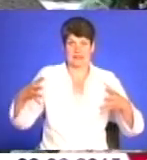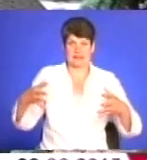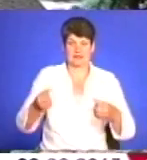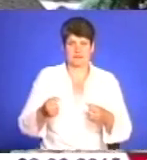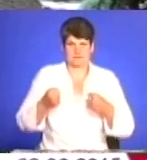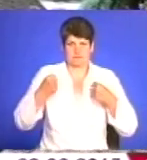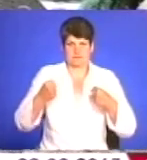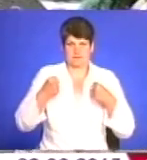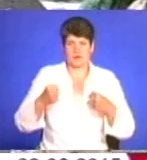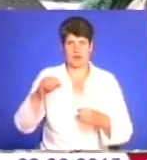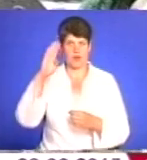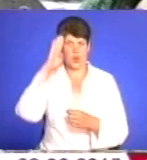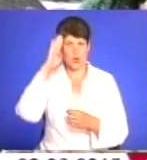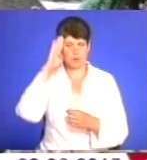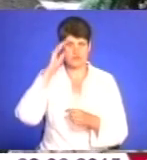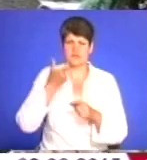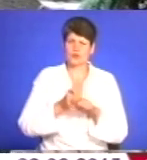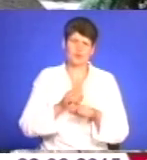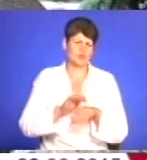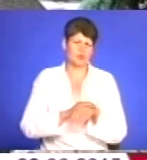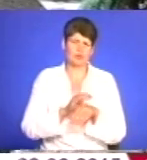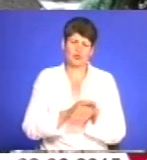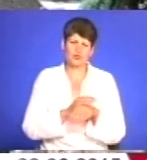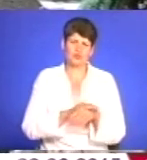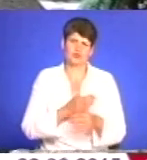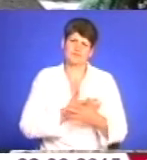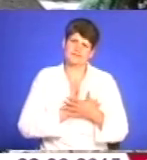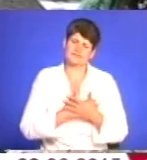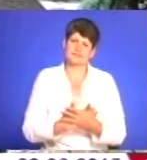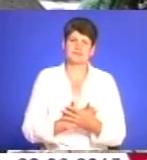статури хлопець. Дуже добродушний, такий доброзичливий.